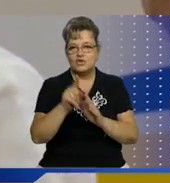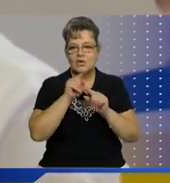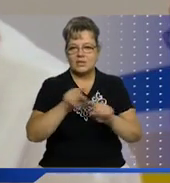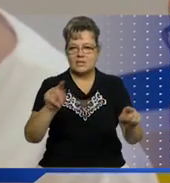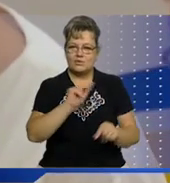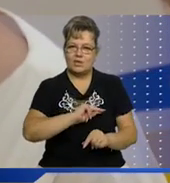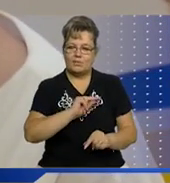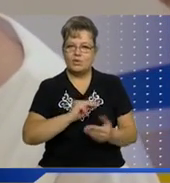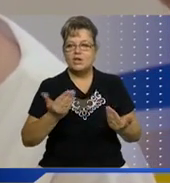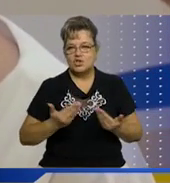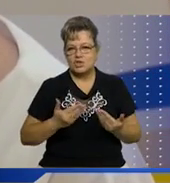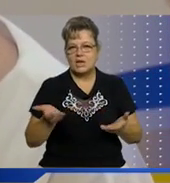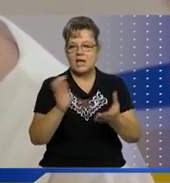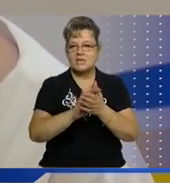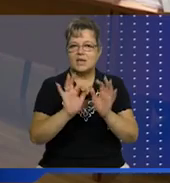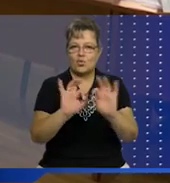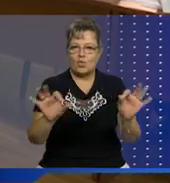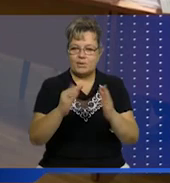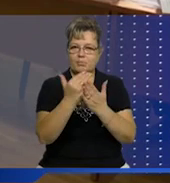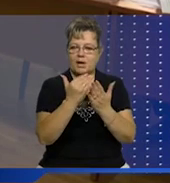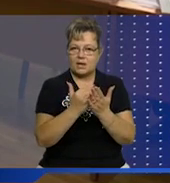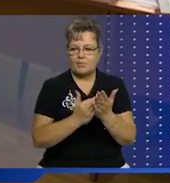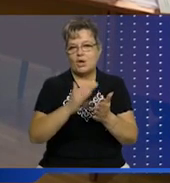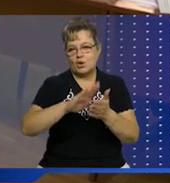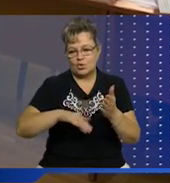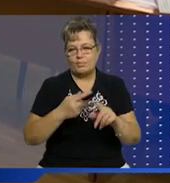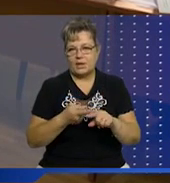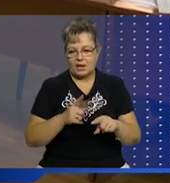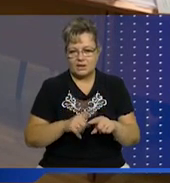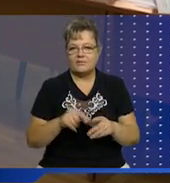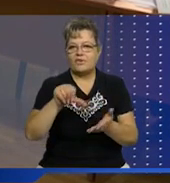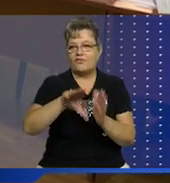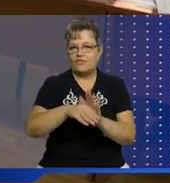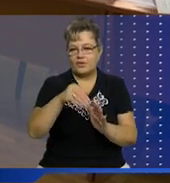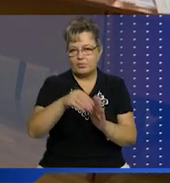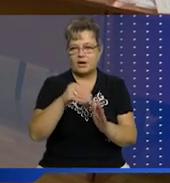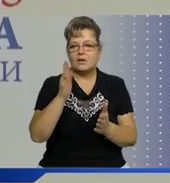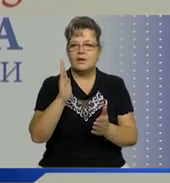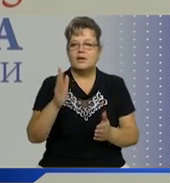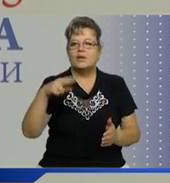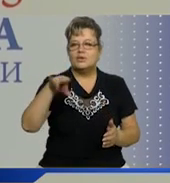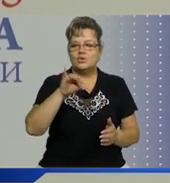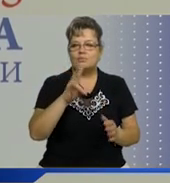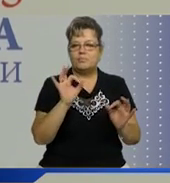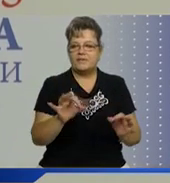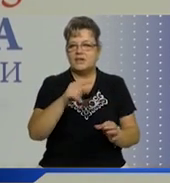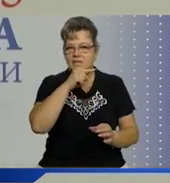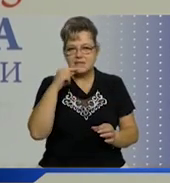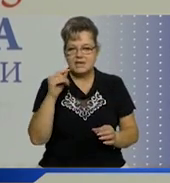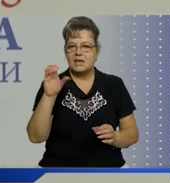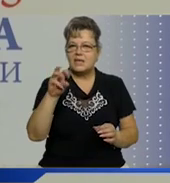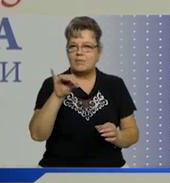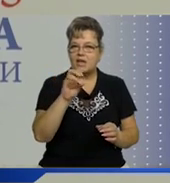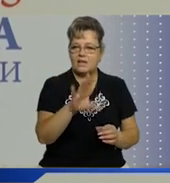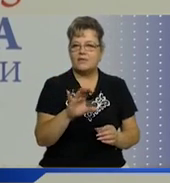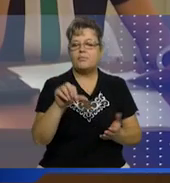прохождения регистрации начинается агитационная работа. Жители ознакомят с подробной программой кандидата. Кроме того, в выборах участвуют депутат Госдумы от